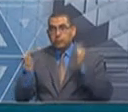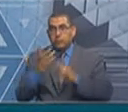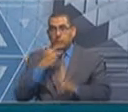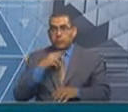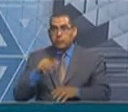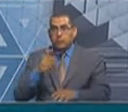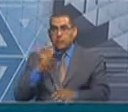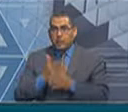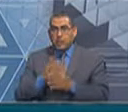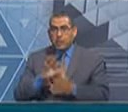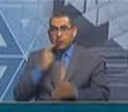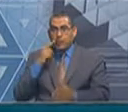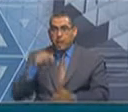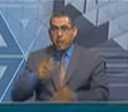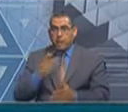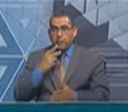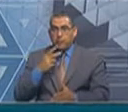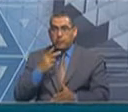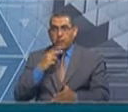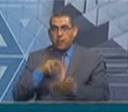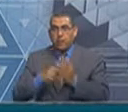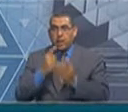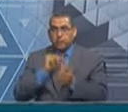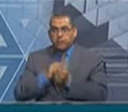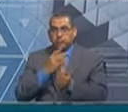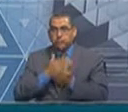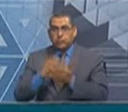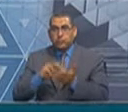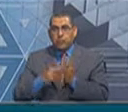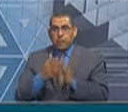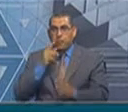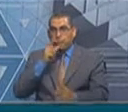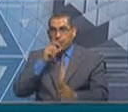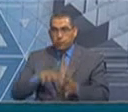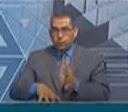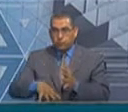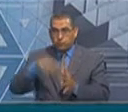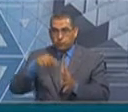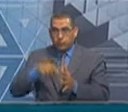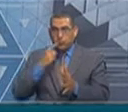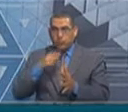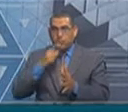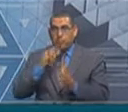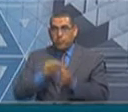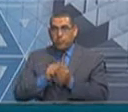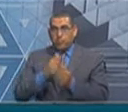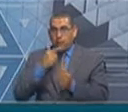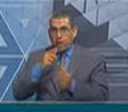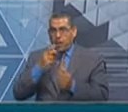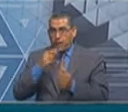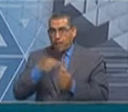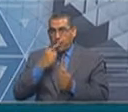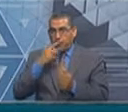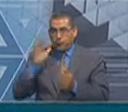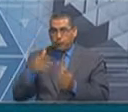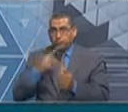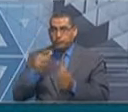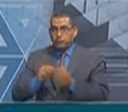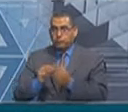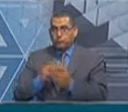معالجه للمياه البحيره، عشان مياه البحيره كاستمرار كده بئر جوفي وكبريتي، فبيحصل محطه معالجه لهذا البئر الجوفي.